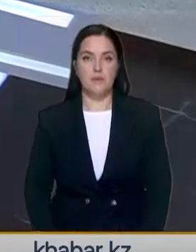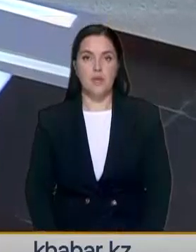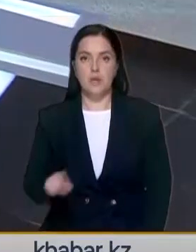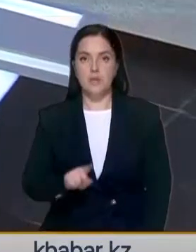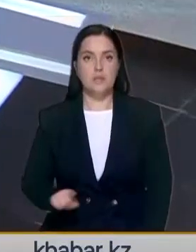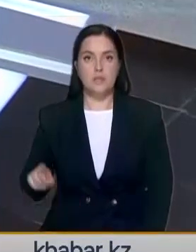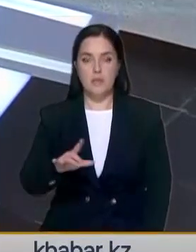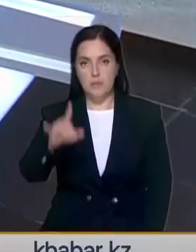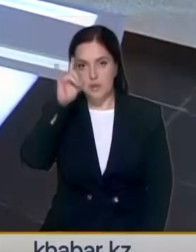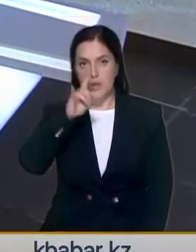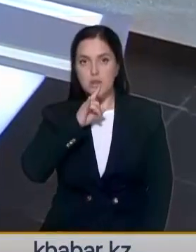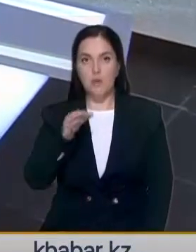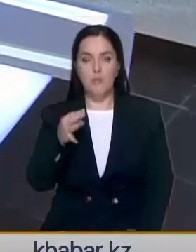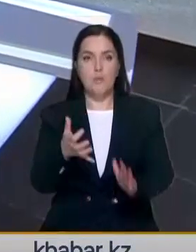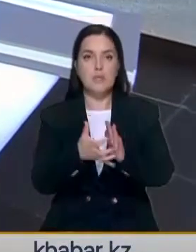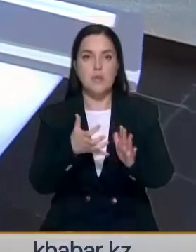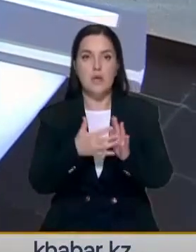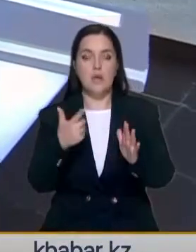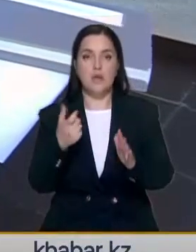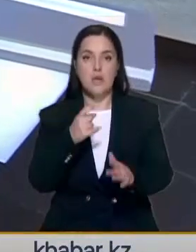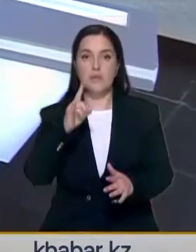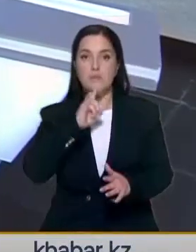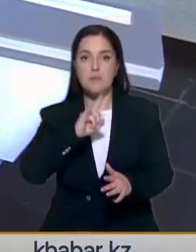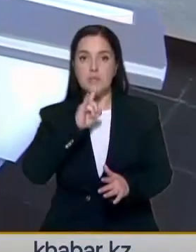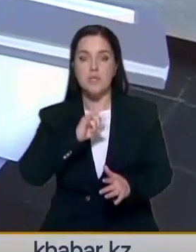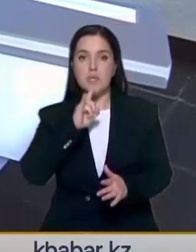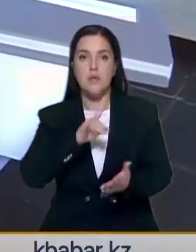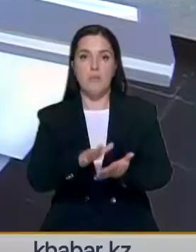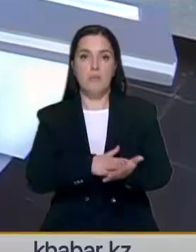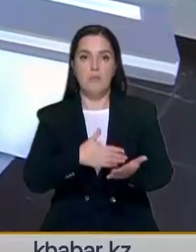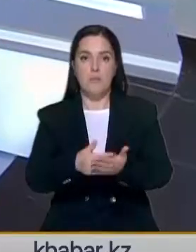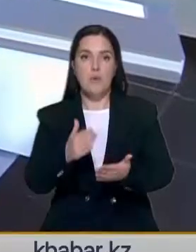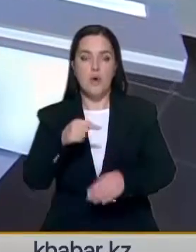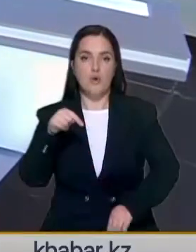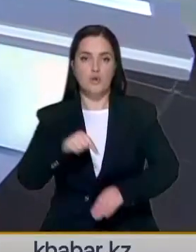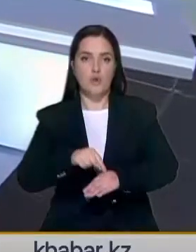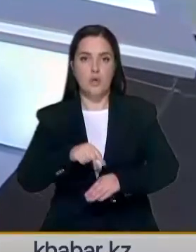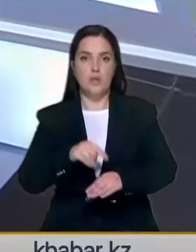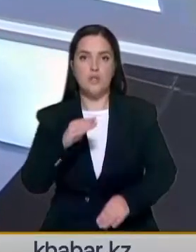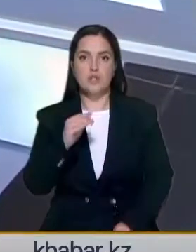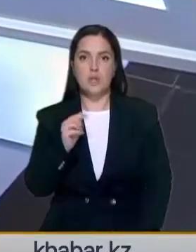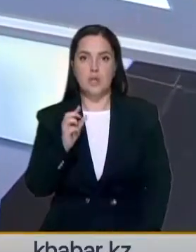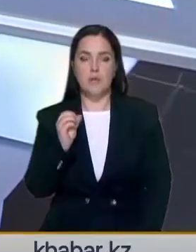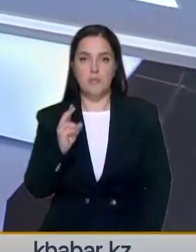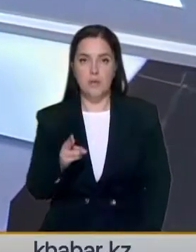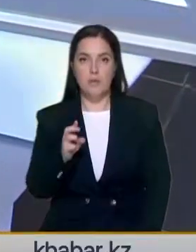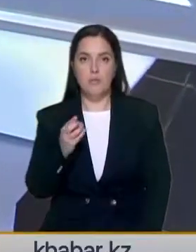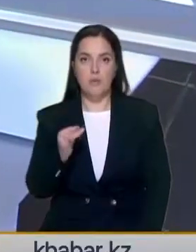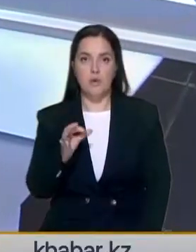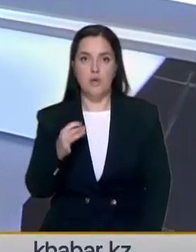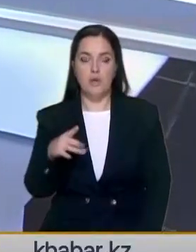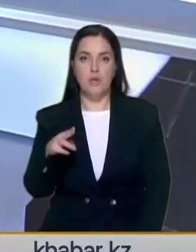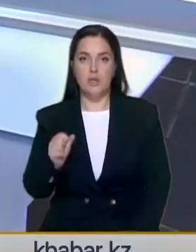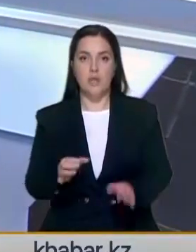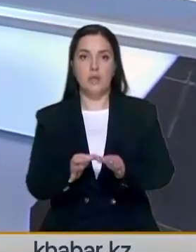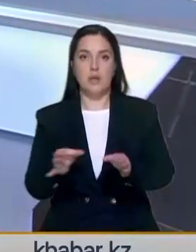в западно-казахстанской области дефицит газа и бензина нехватку горюче смазочных материалов особенно остро ощущают жители жене бегс и Буке ординского